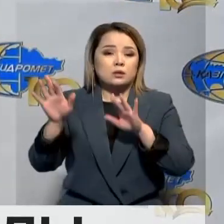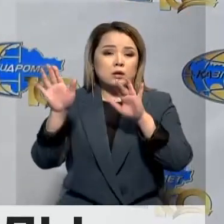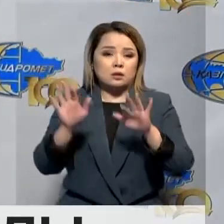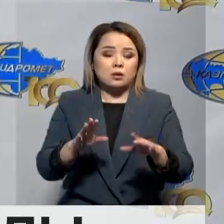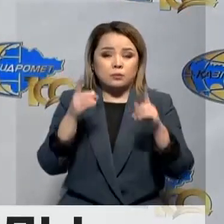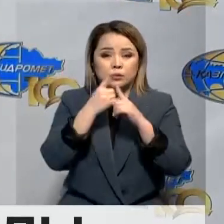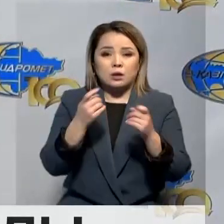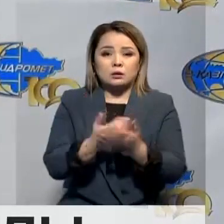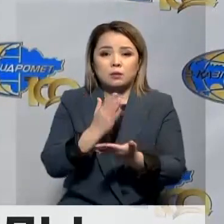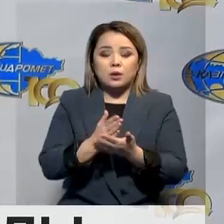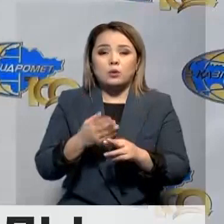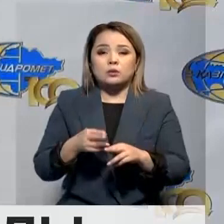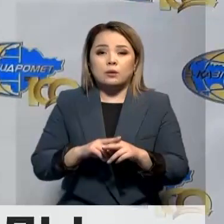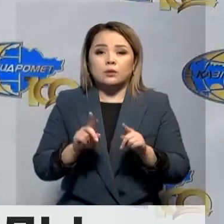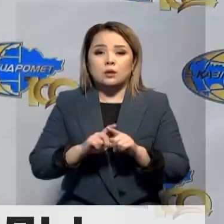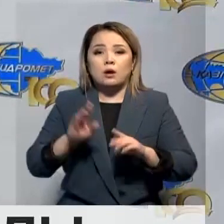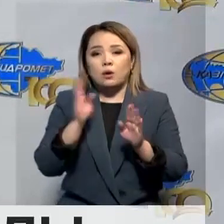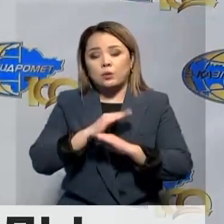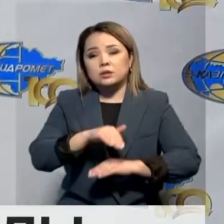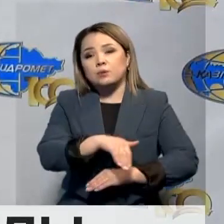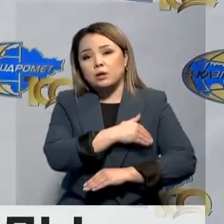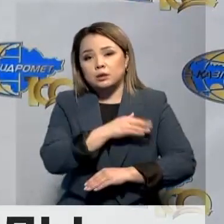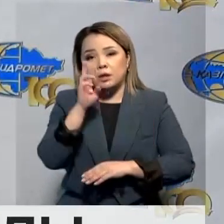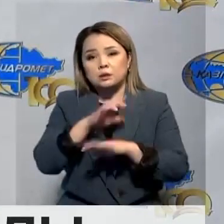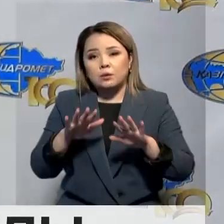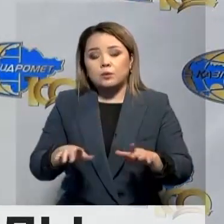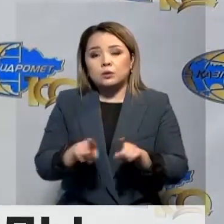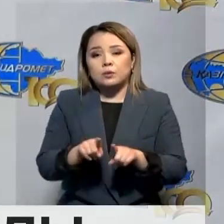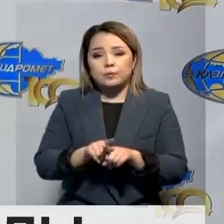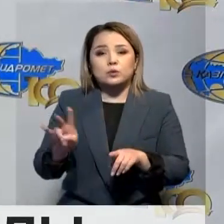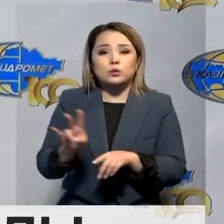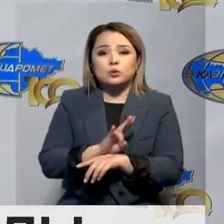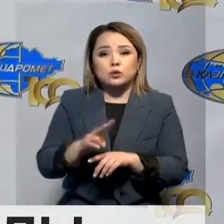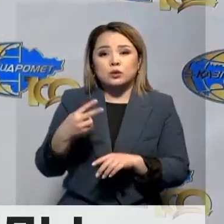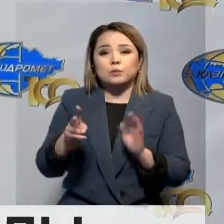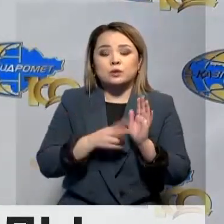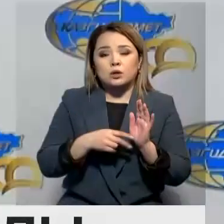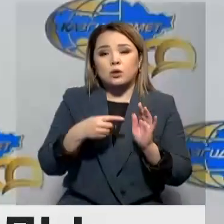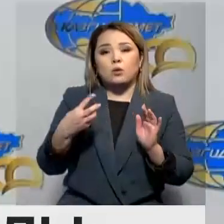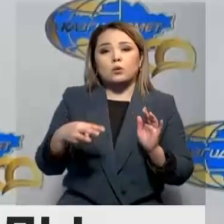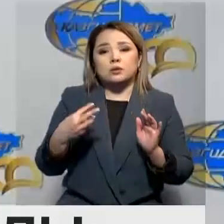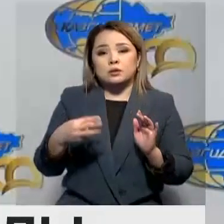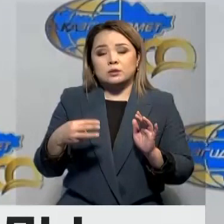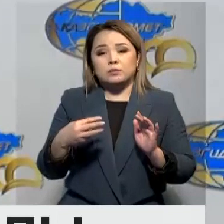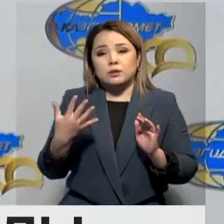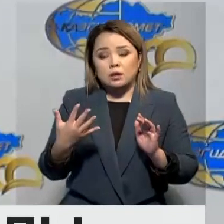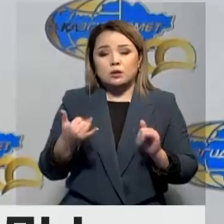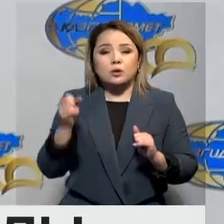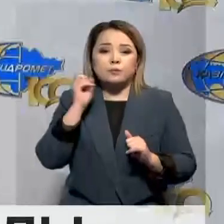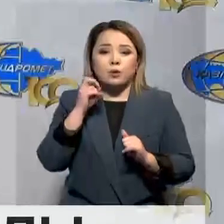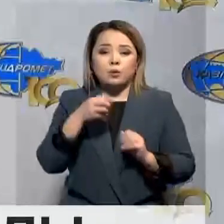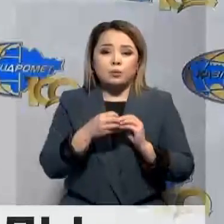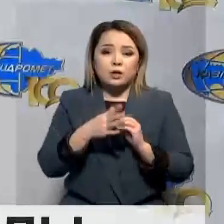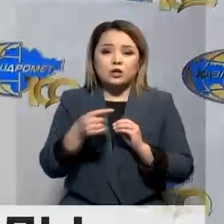деп күтілуде. Сонымен қатар ауа температурасы еліміздің батысында түнде 27-35, күндіз 15-25